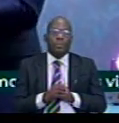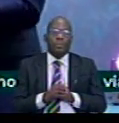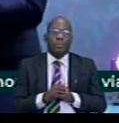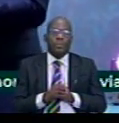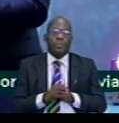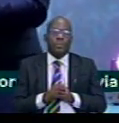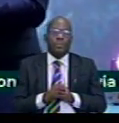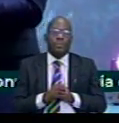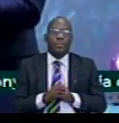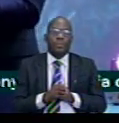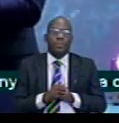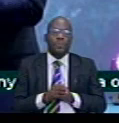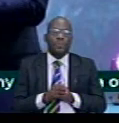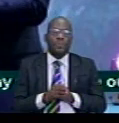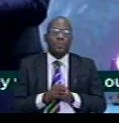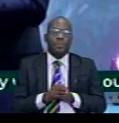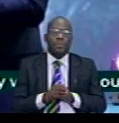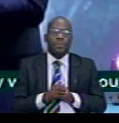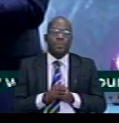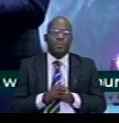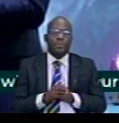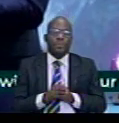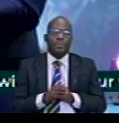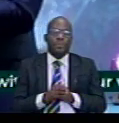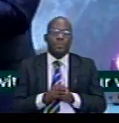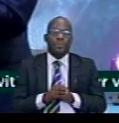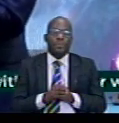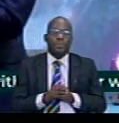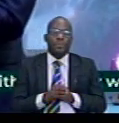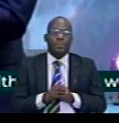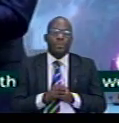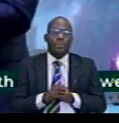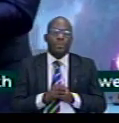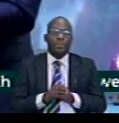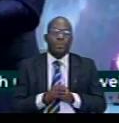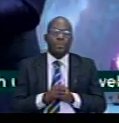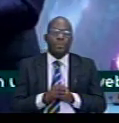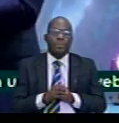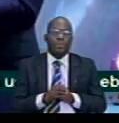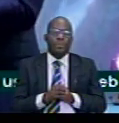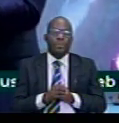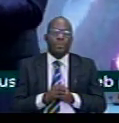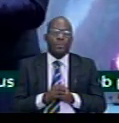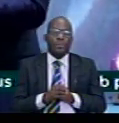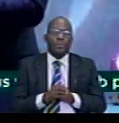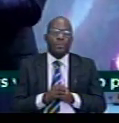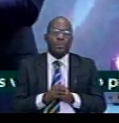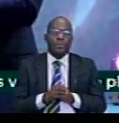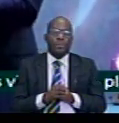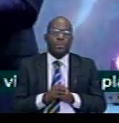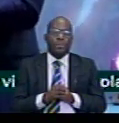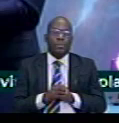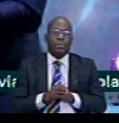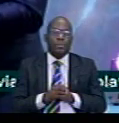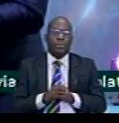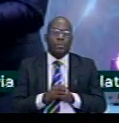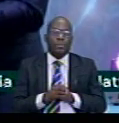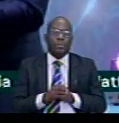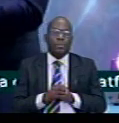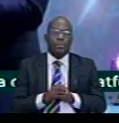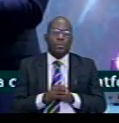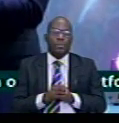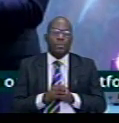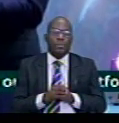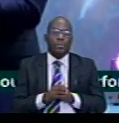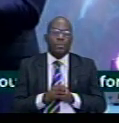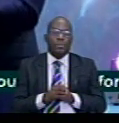priait. Et par la grâce de Dieu, les douleurs à l'estomac, les douleurs, les difficultés respiratoires, tout a cessé et elle se sent bien dans son